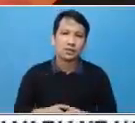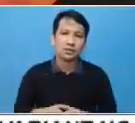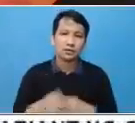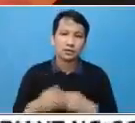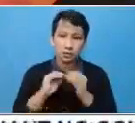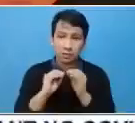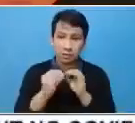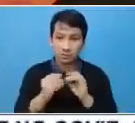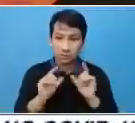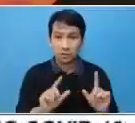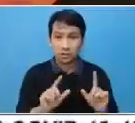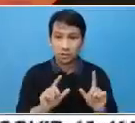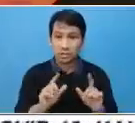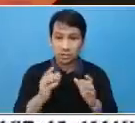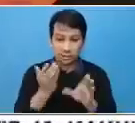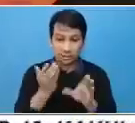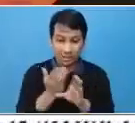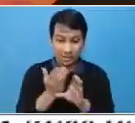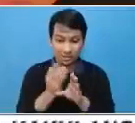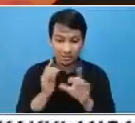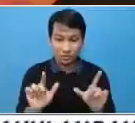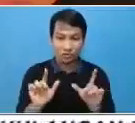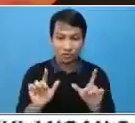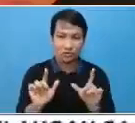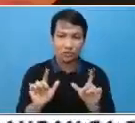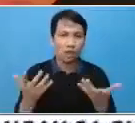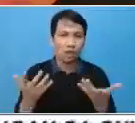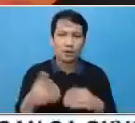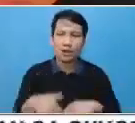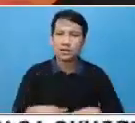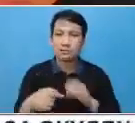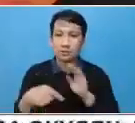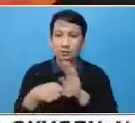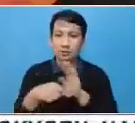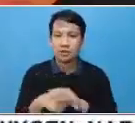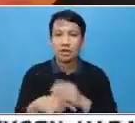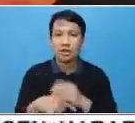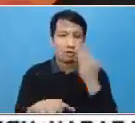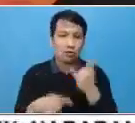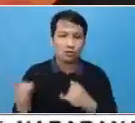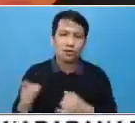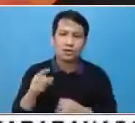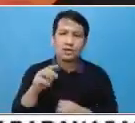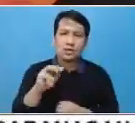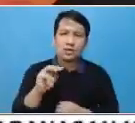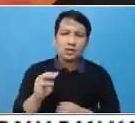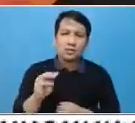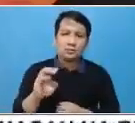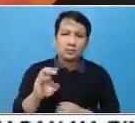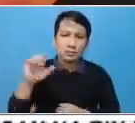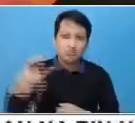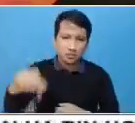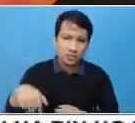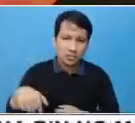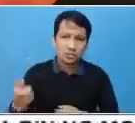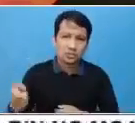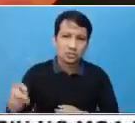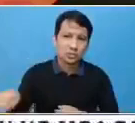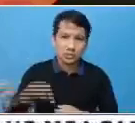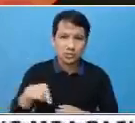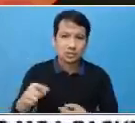isang aktor. Subaybayan naman natin ngayon ang kanyang naging journey patungo sa buhay politika. Let's all watch this.